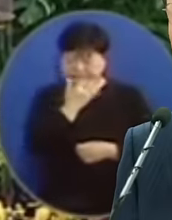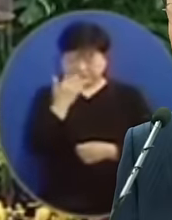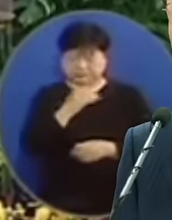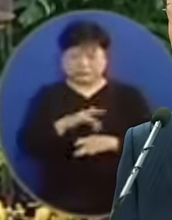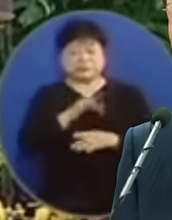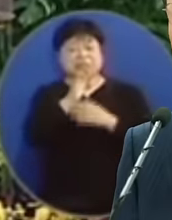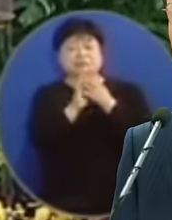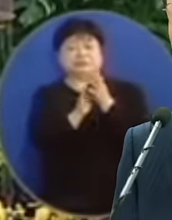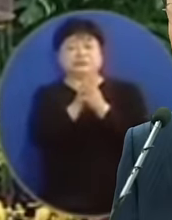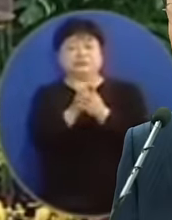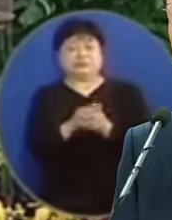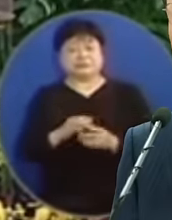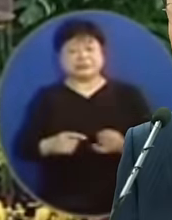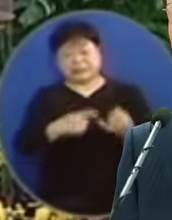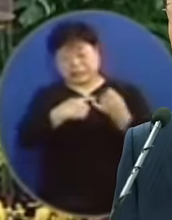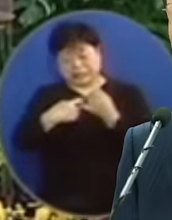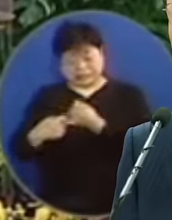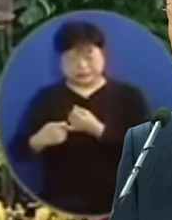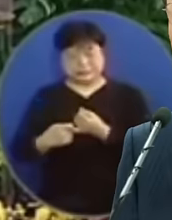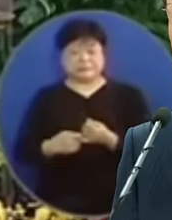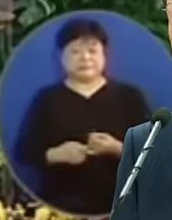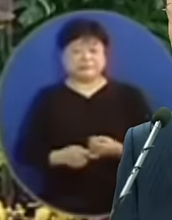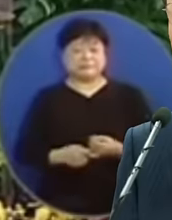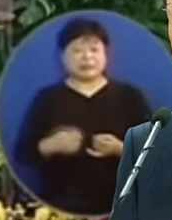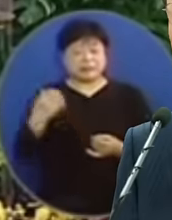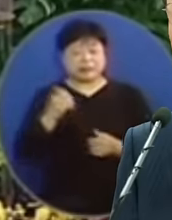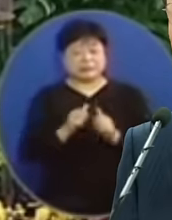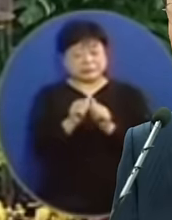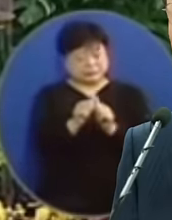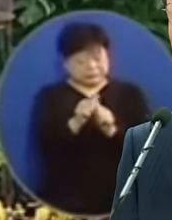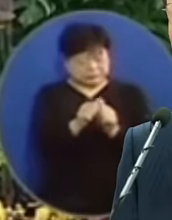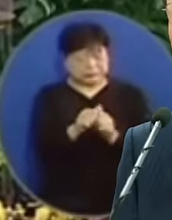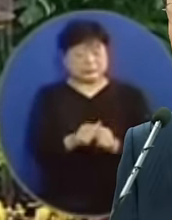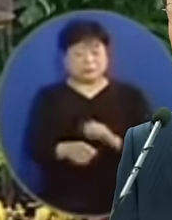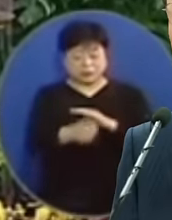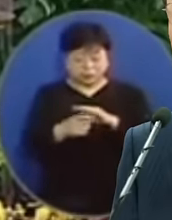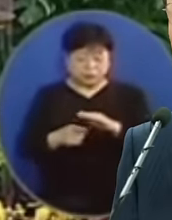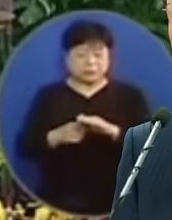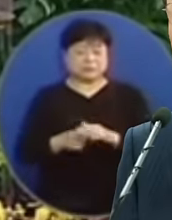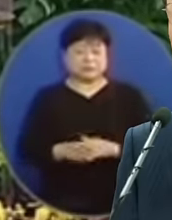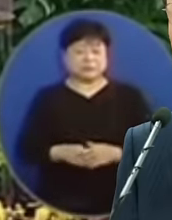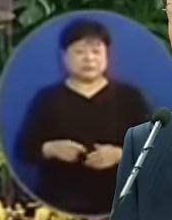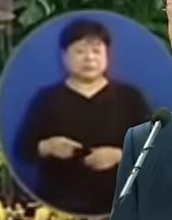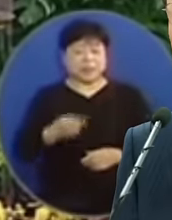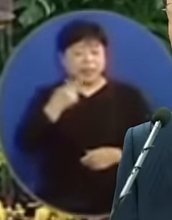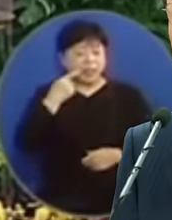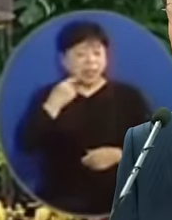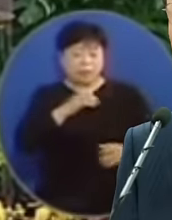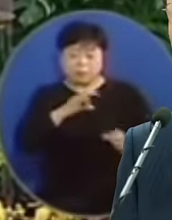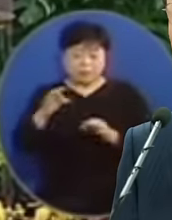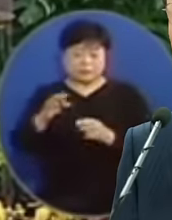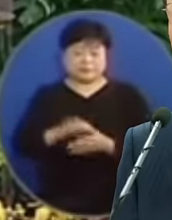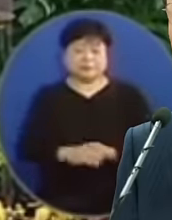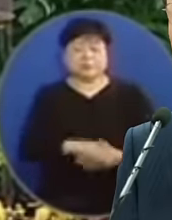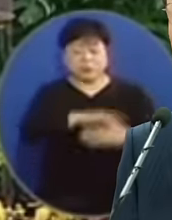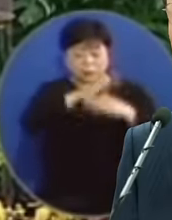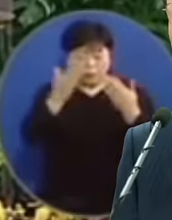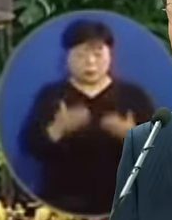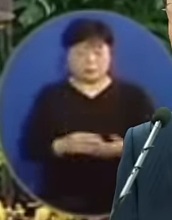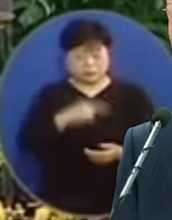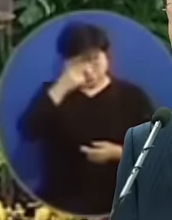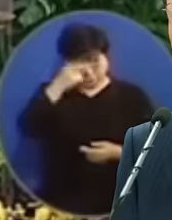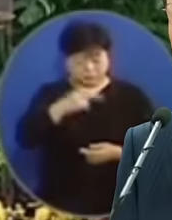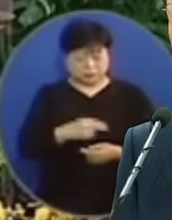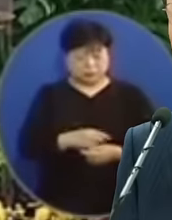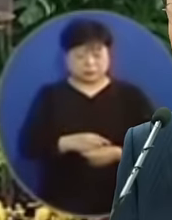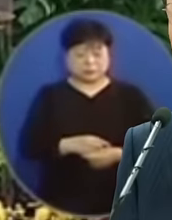우상 숭배하는 자나 간음하는 자나 탐색하는 자나 남색하는 자나 도적이나 탐욕을 부리는 자나 술 취하는 자나 모욕하는